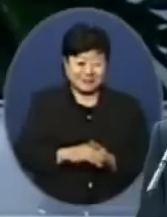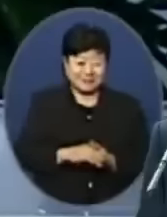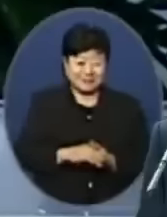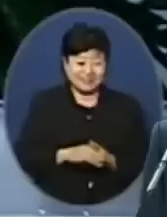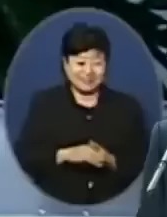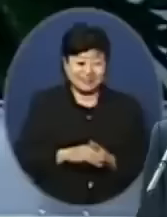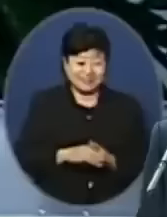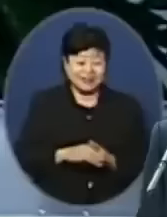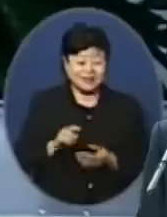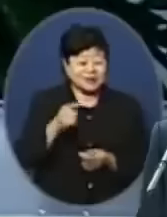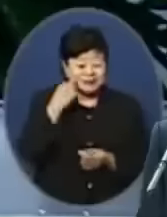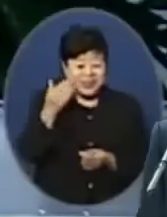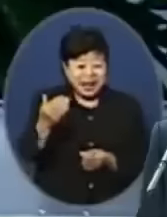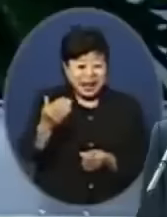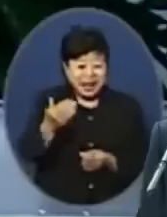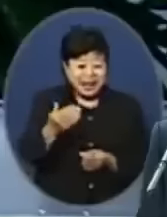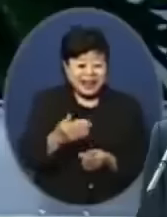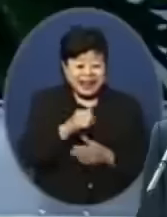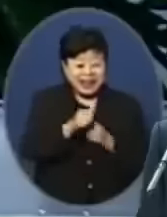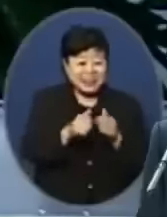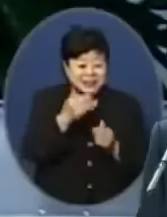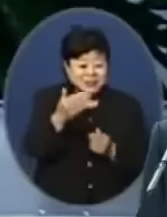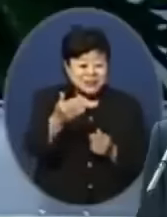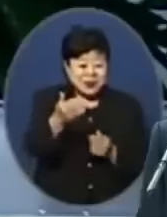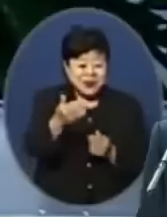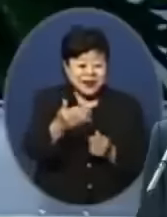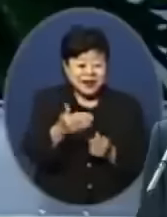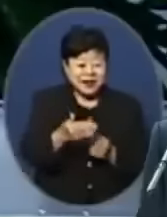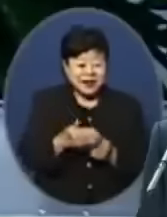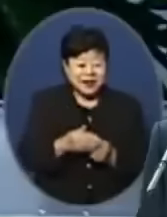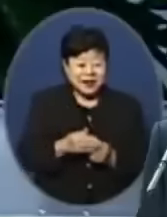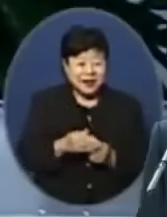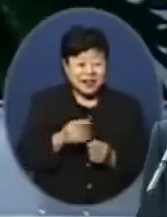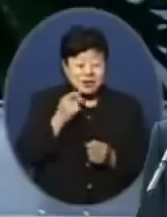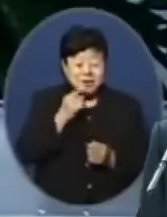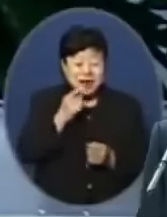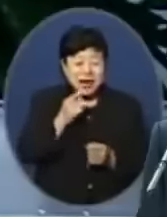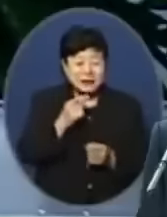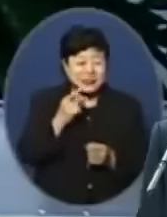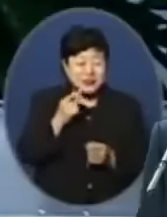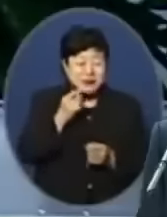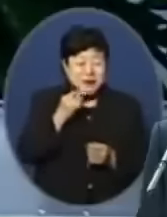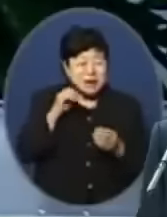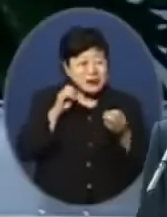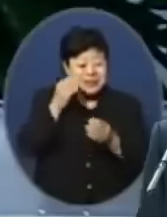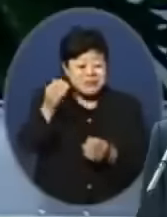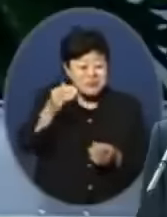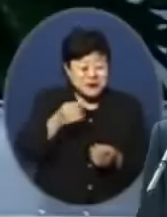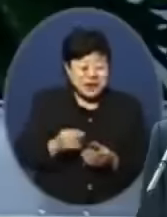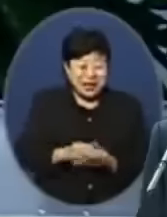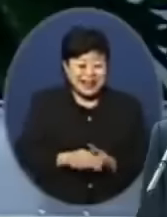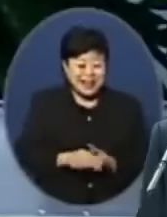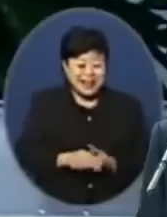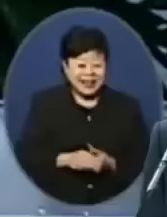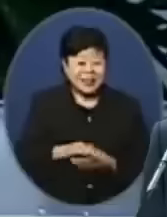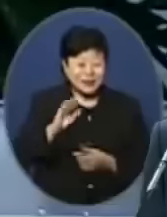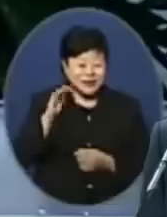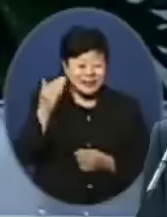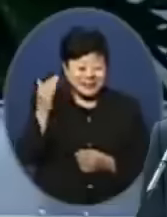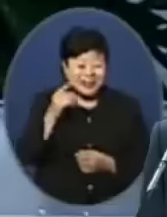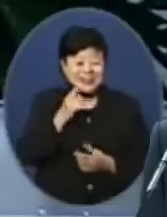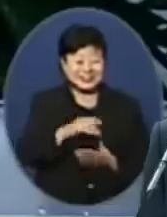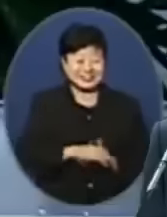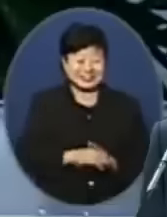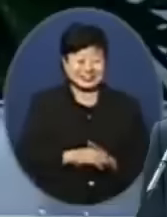혼돈이 되게 마시다가 하나님 이룰 말하기 때문에 나도 이룰 말로 하나님 물었지. 되기다.